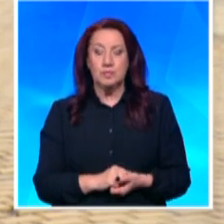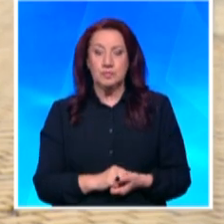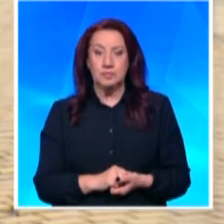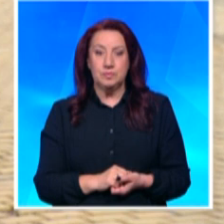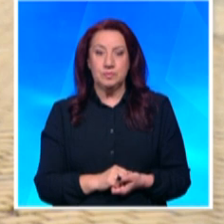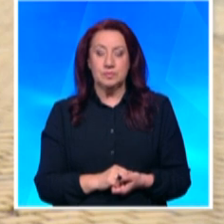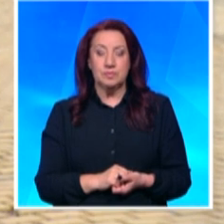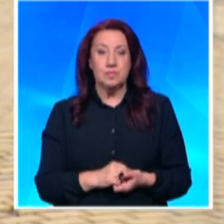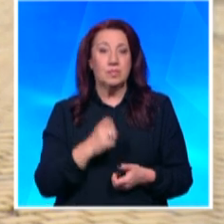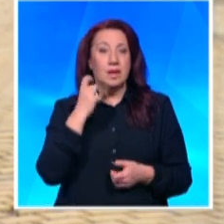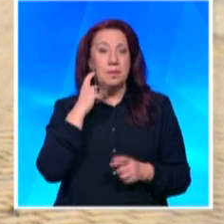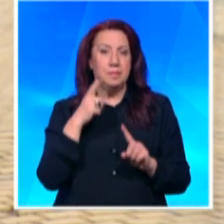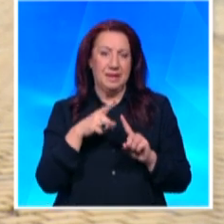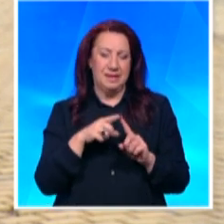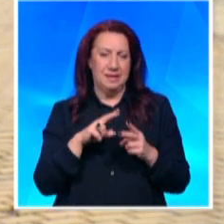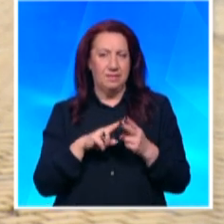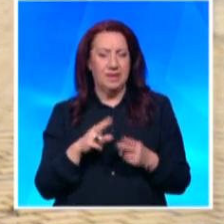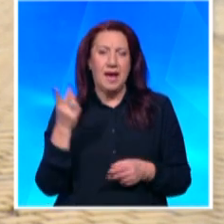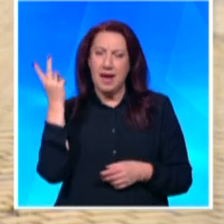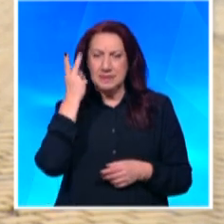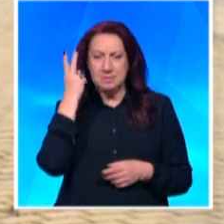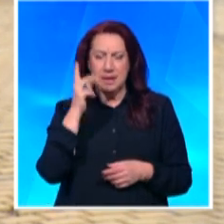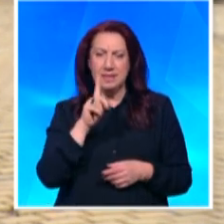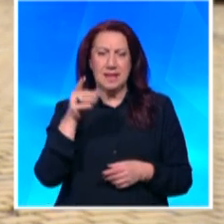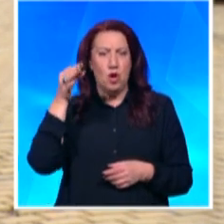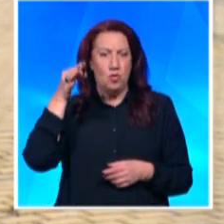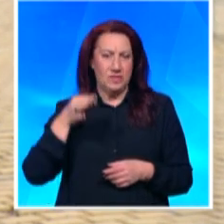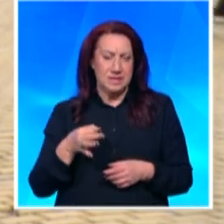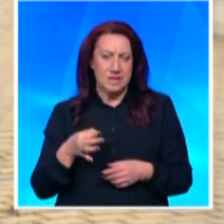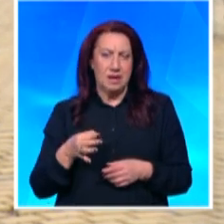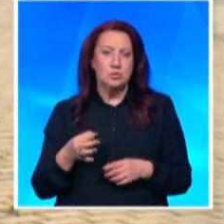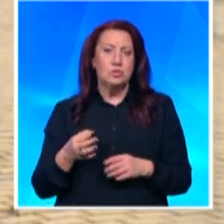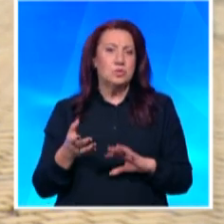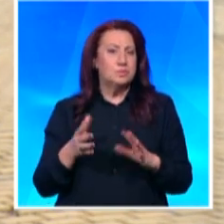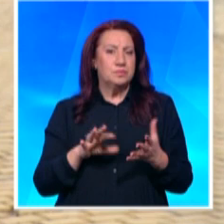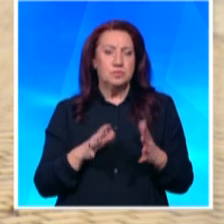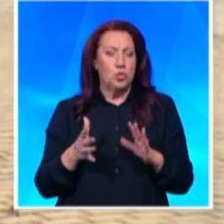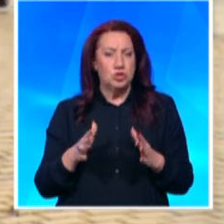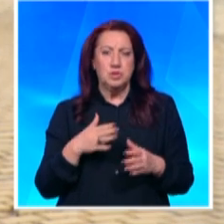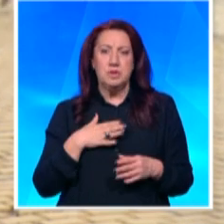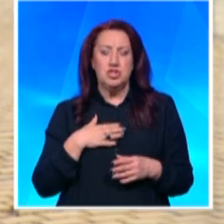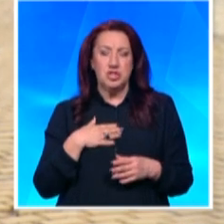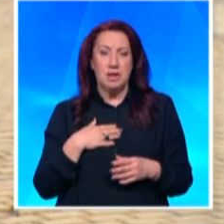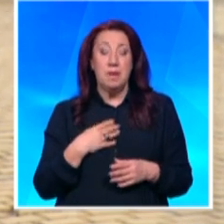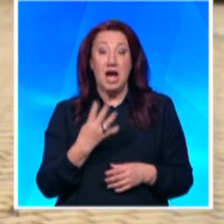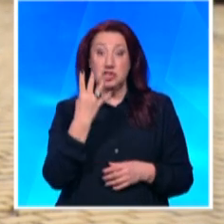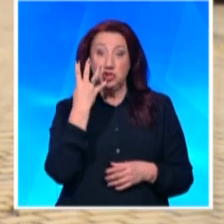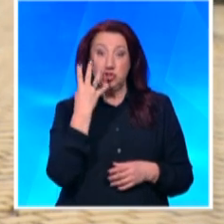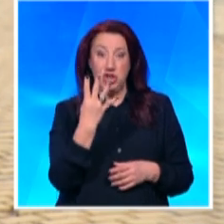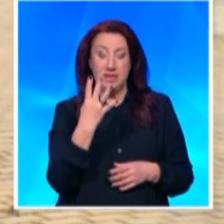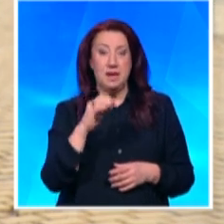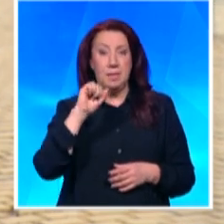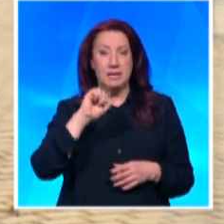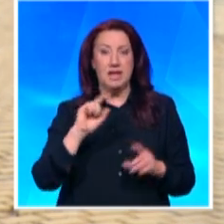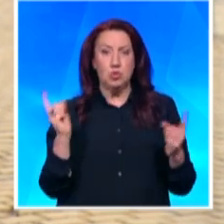А BTV научи съвсем неофициално, че все по-сигурно се върви към модел на 4 партийно управление между ГЕРБ,